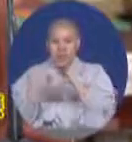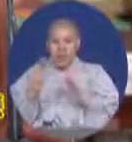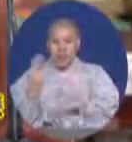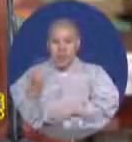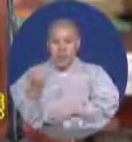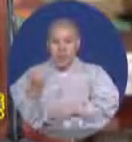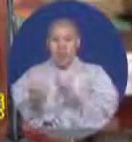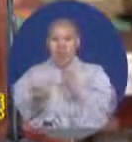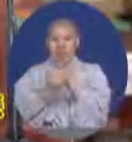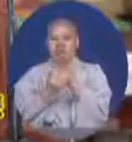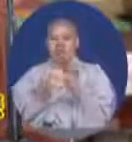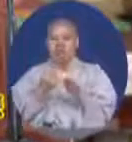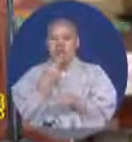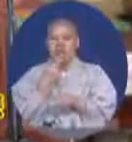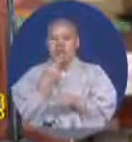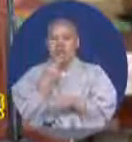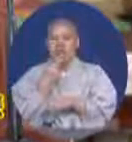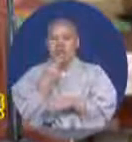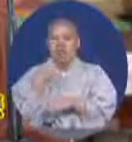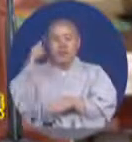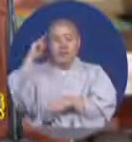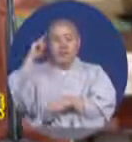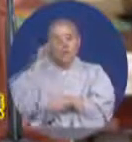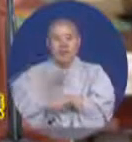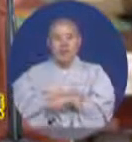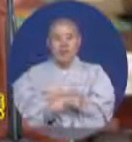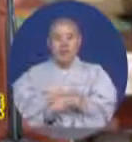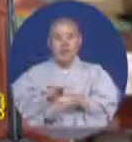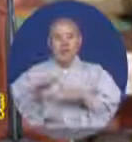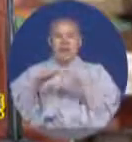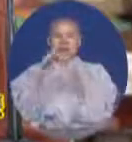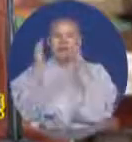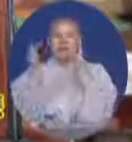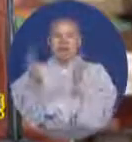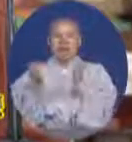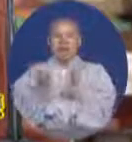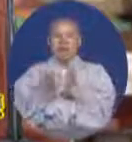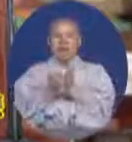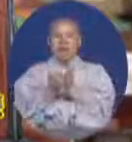지혜, 일체지. 이 일체지